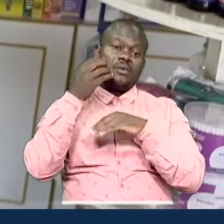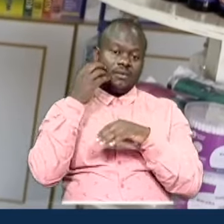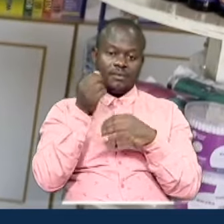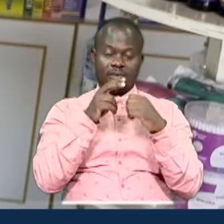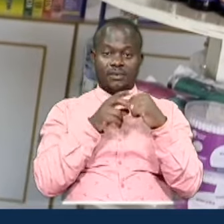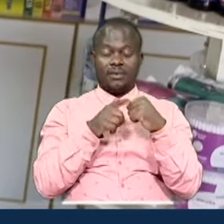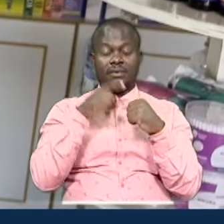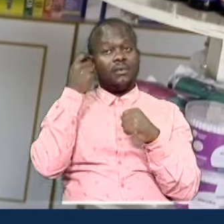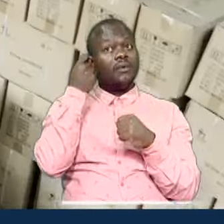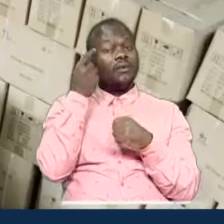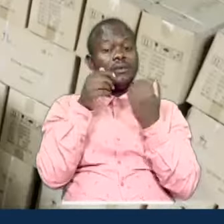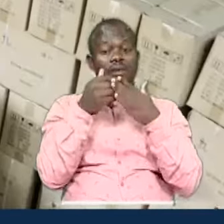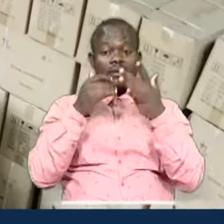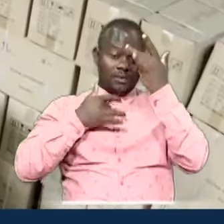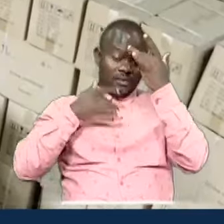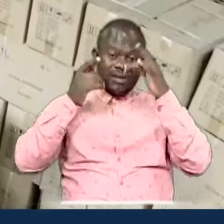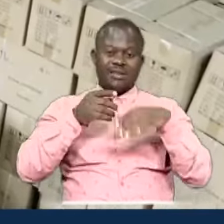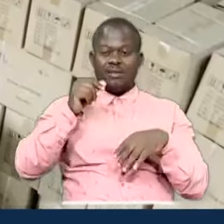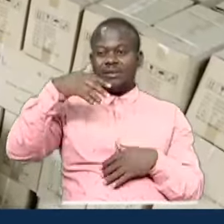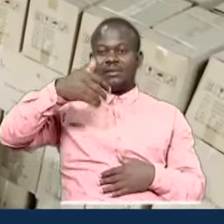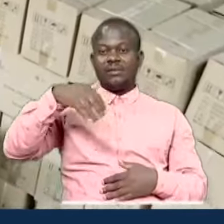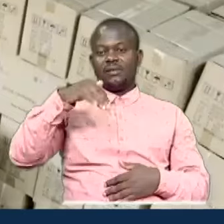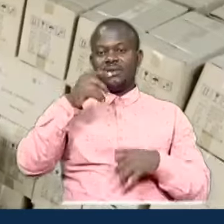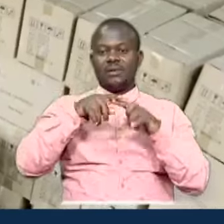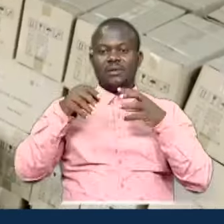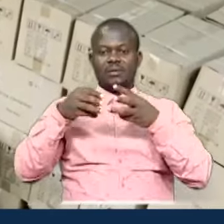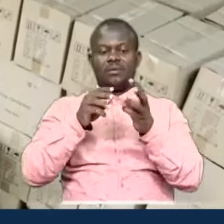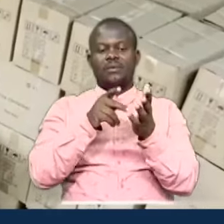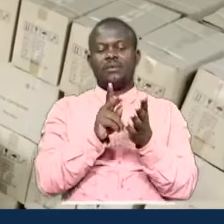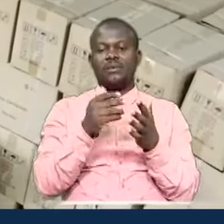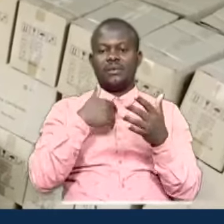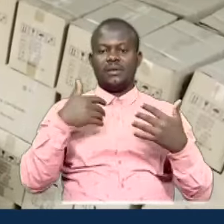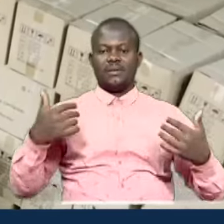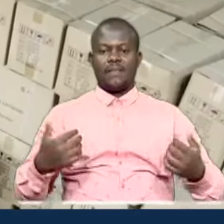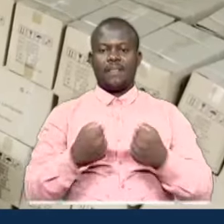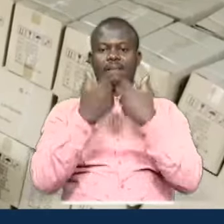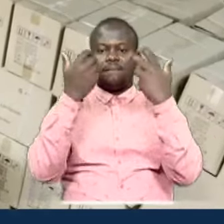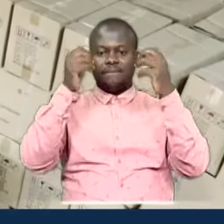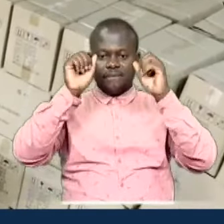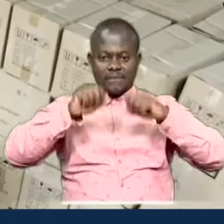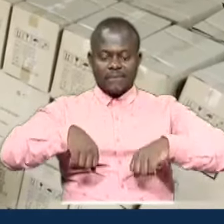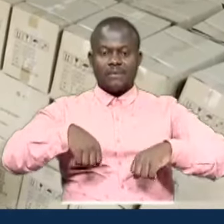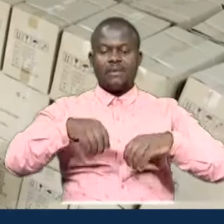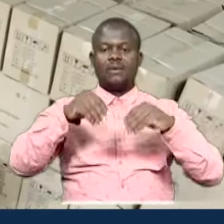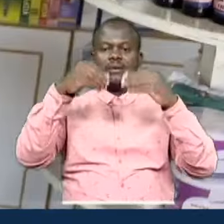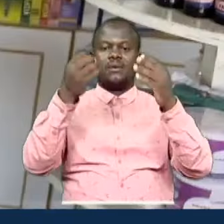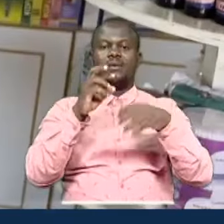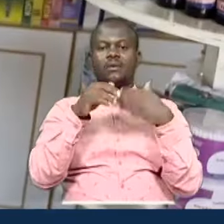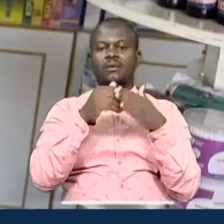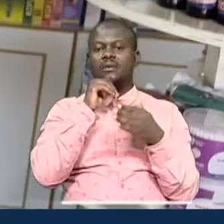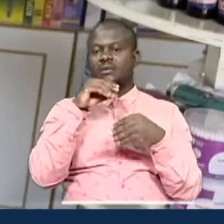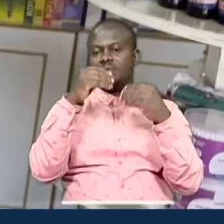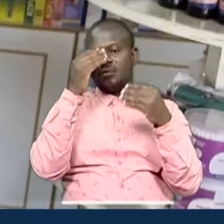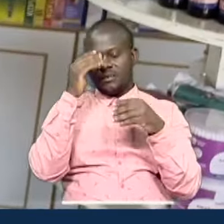rero iyo umurwayi aje agasanga umuti urahenze bitewe n'uko nawuranguye icyo gihe bimugiraho ingaruka shobora kuba nawe umuha cyangwa singumwe bitewe